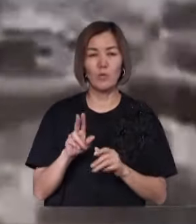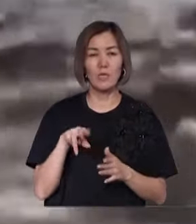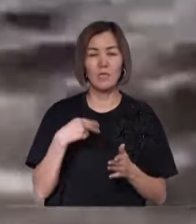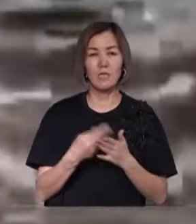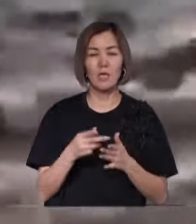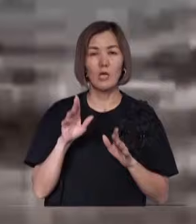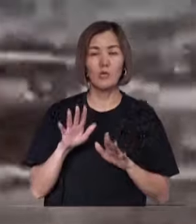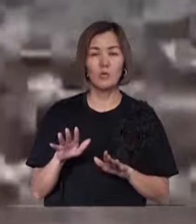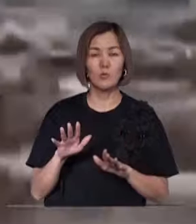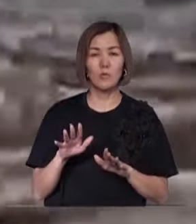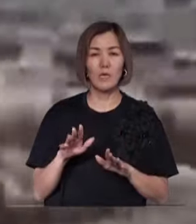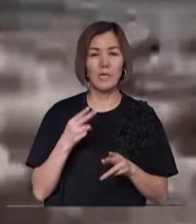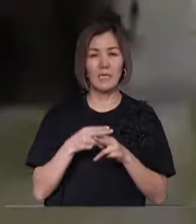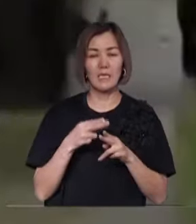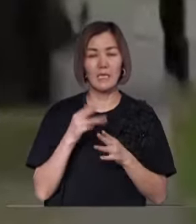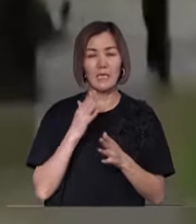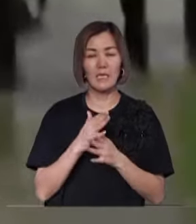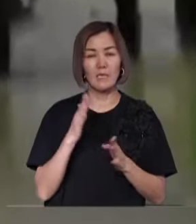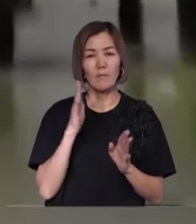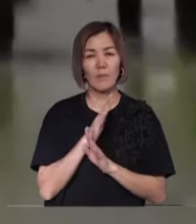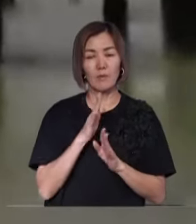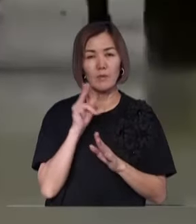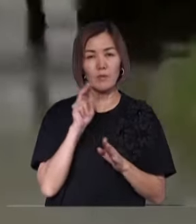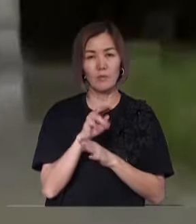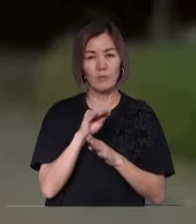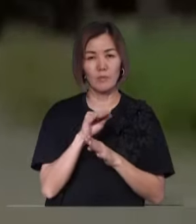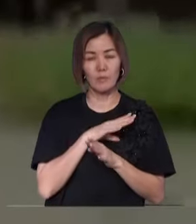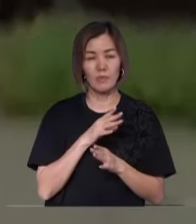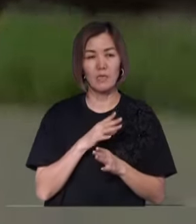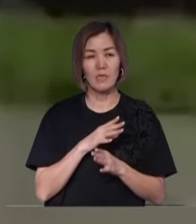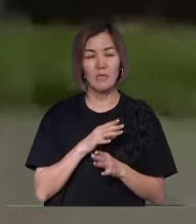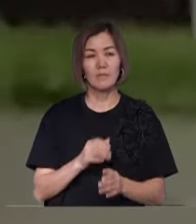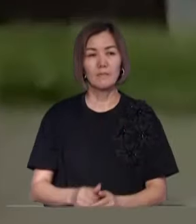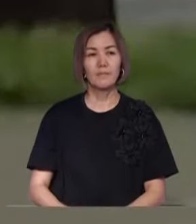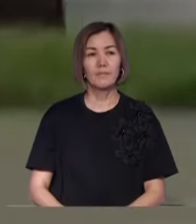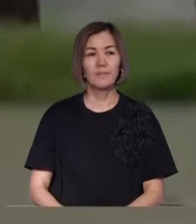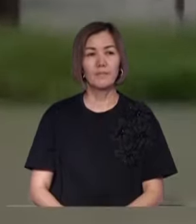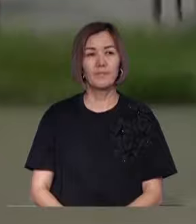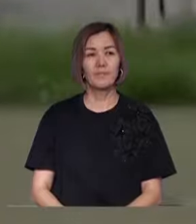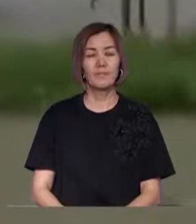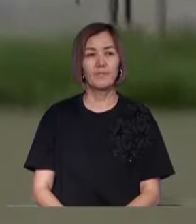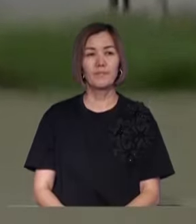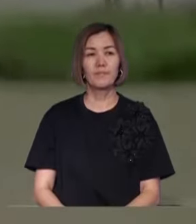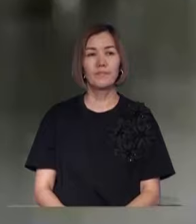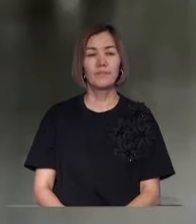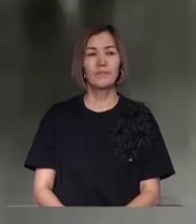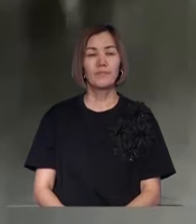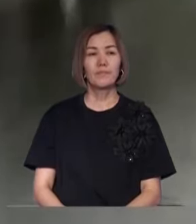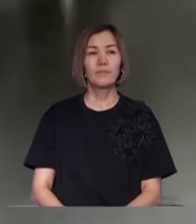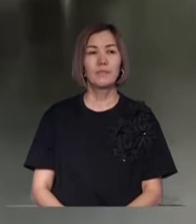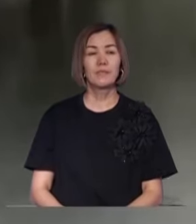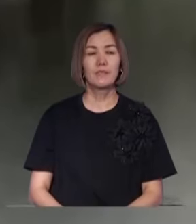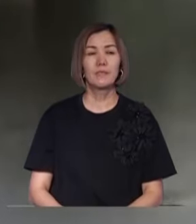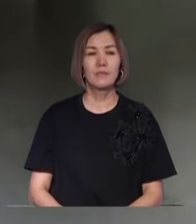ағысына кедергі келтіріп тұр деп, экологтардың сынына талай рет ұшыраған болатын. Жаһан жаңалықтарын ғаламтор желісінен дайындаған Нұрай Базарған,